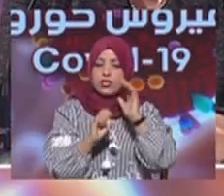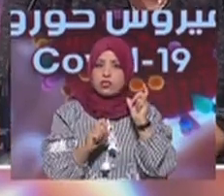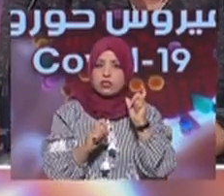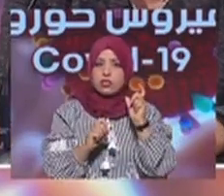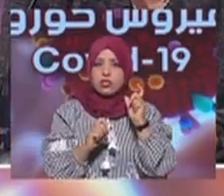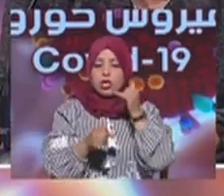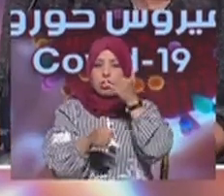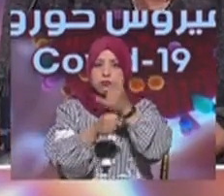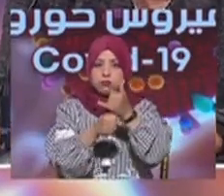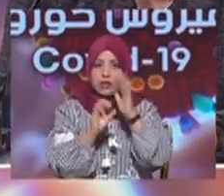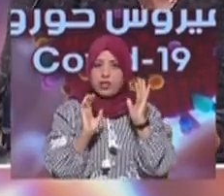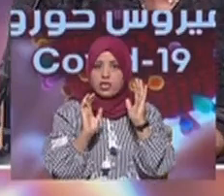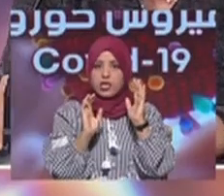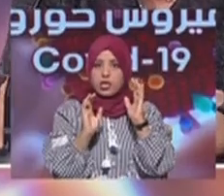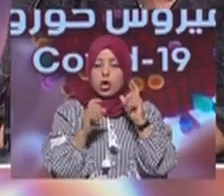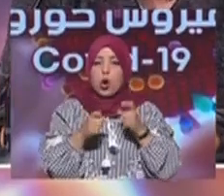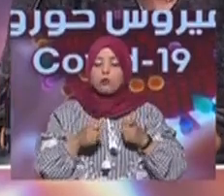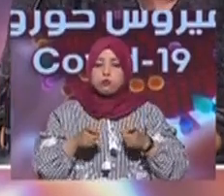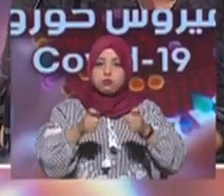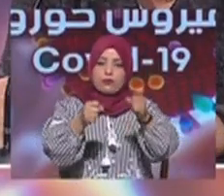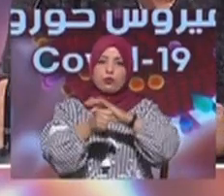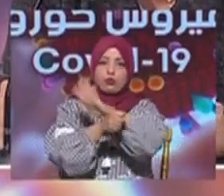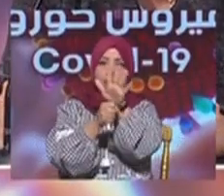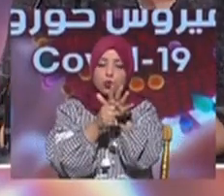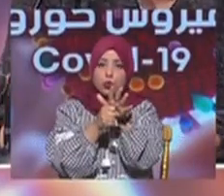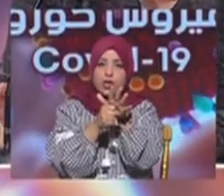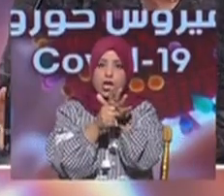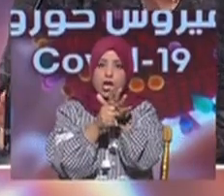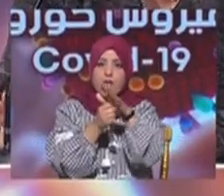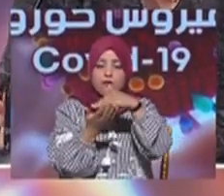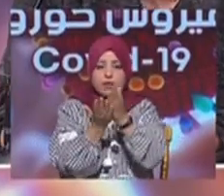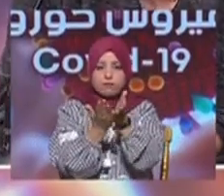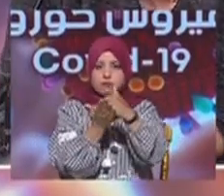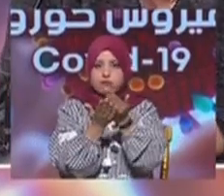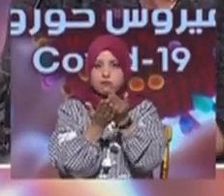هو الجين نتاعو مناش متكون في كوفيد، عنده ان جين اي ان، فما دي فيروس